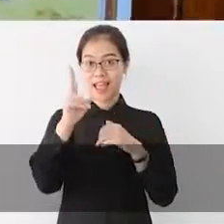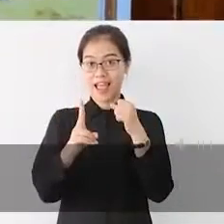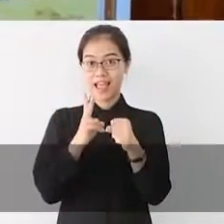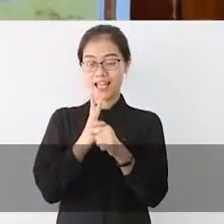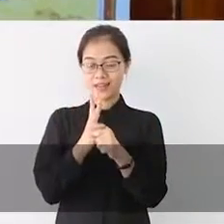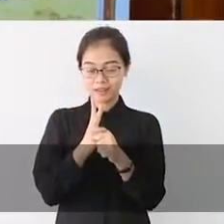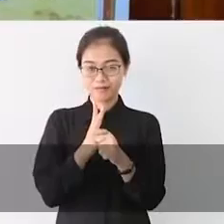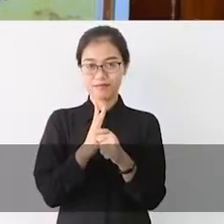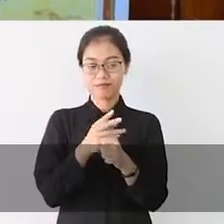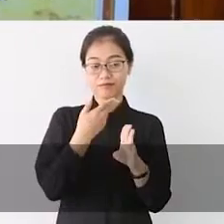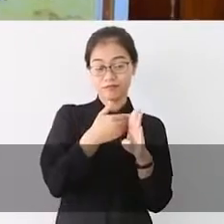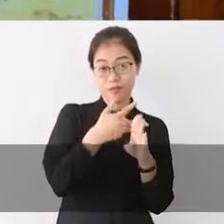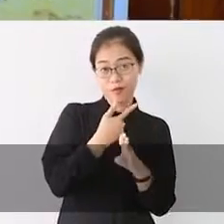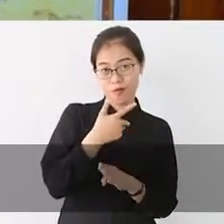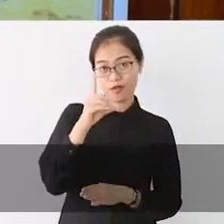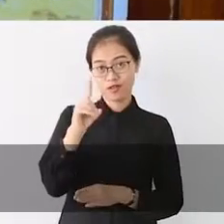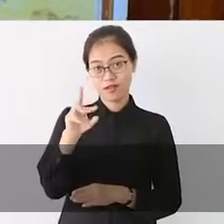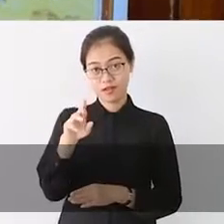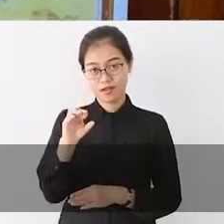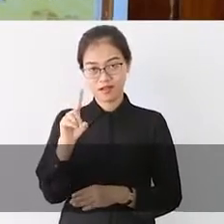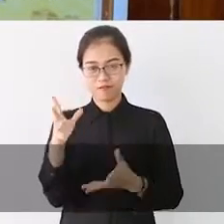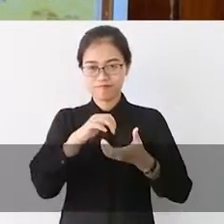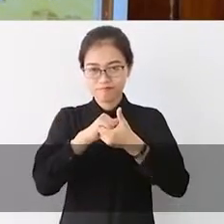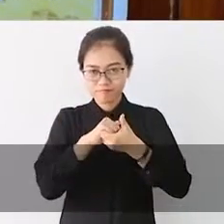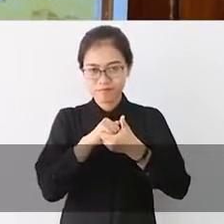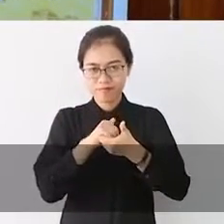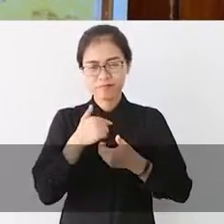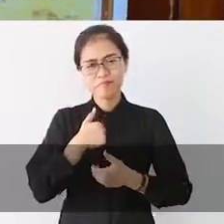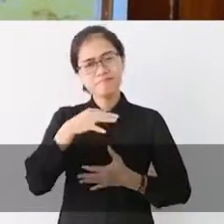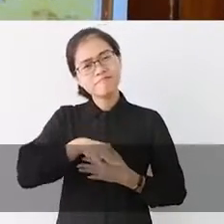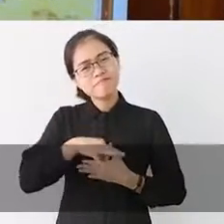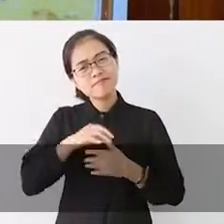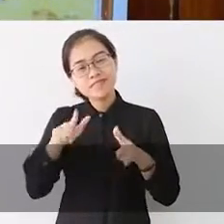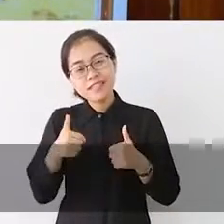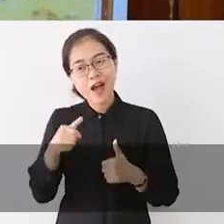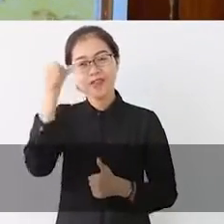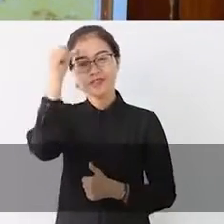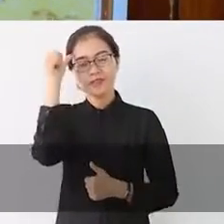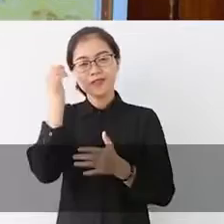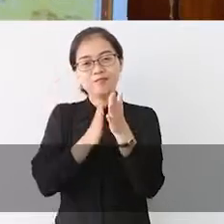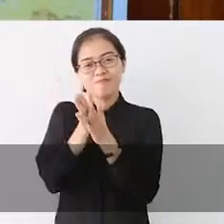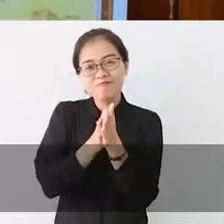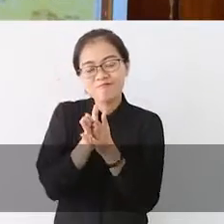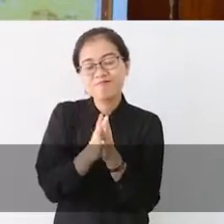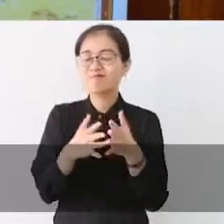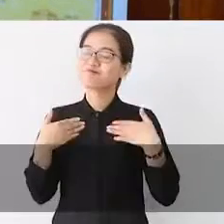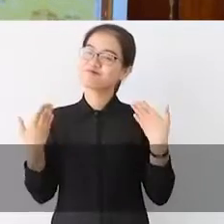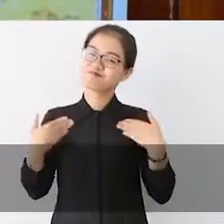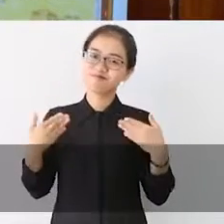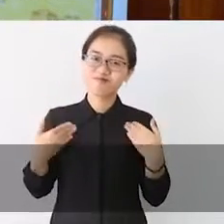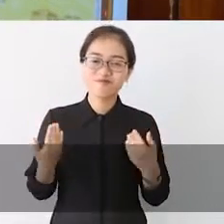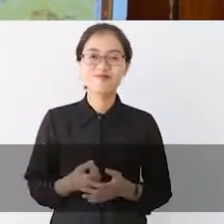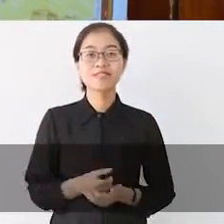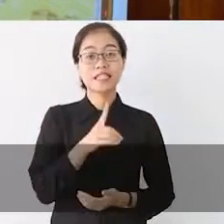Sau 2 năm thực hiện dự án của DRD thì chúng tôi thấy sinh viên là những người rất phấn khởi. Người ta được